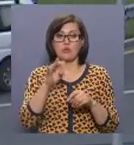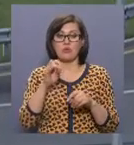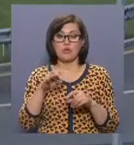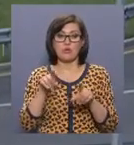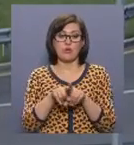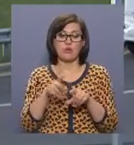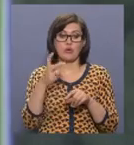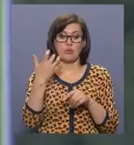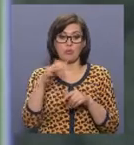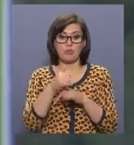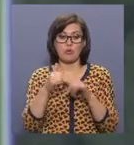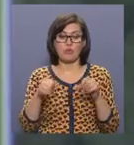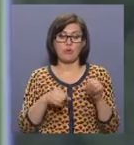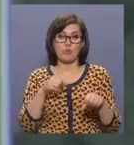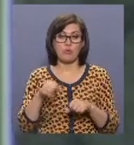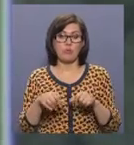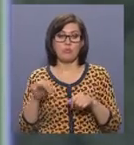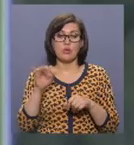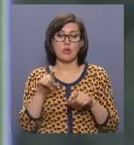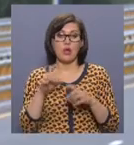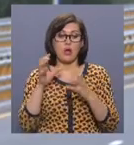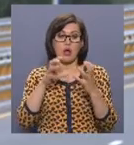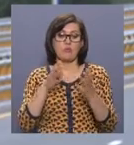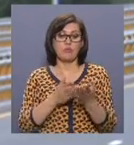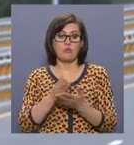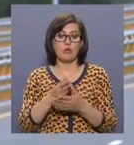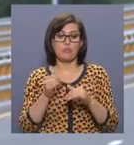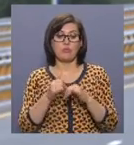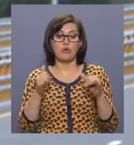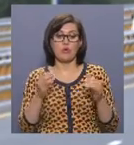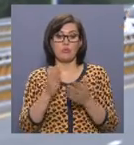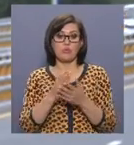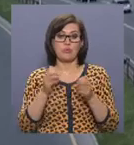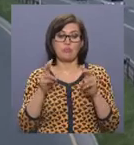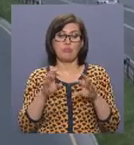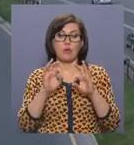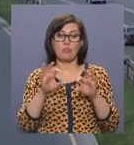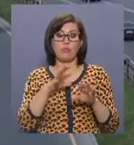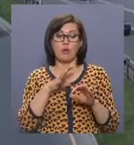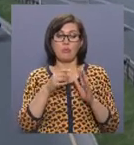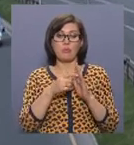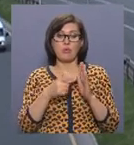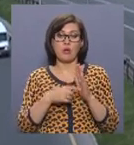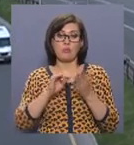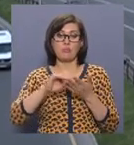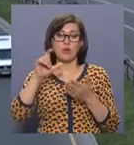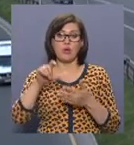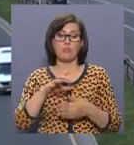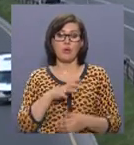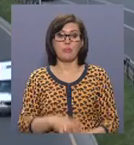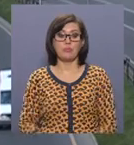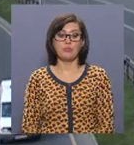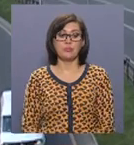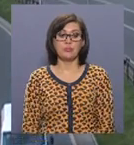Нью-Йоркте 250-ден аса вело жолдар мен автобус жолақтары артқан. Наскен Байтлес, Қанат Кегізбаев, Дидар Исаев,